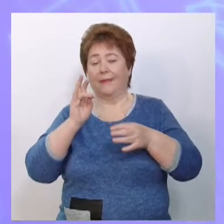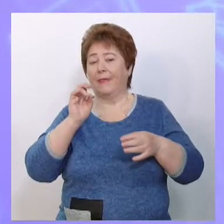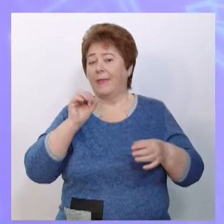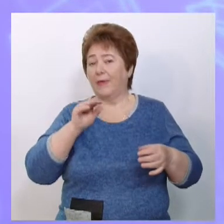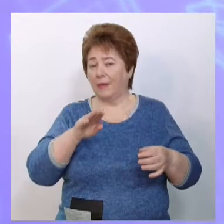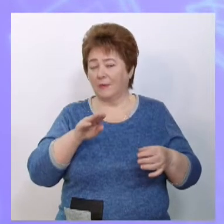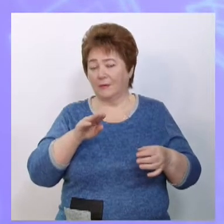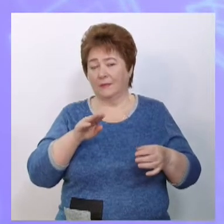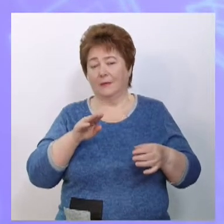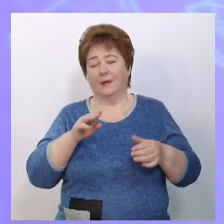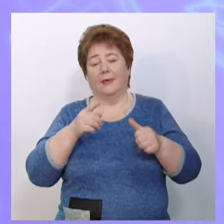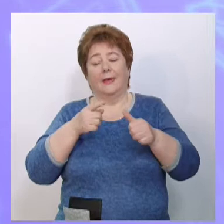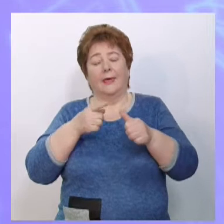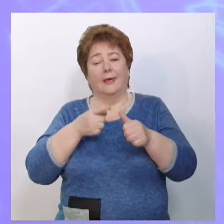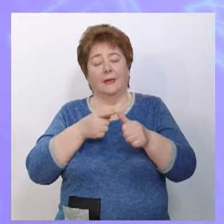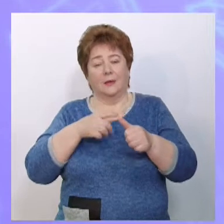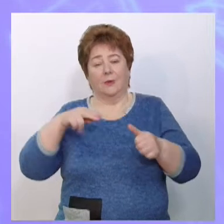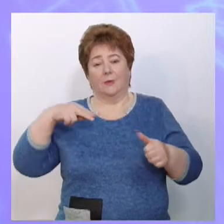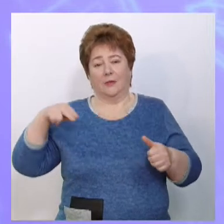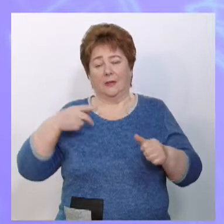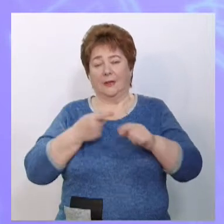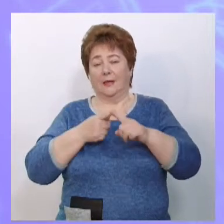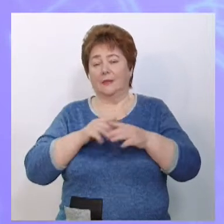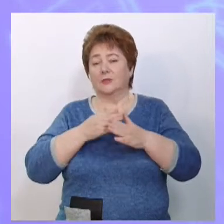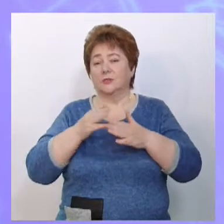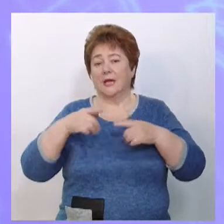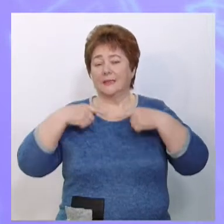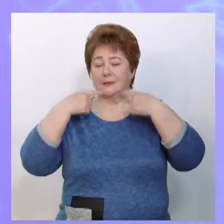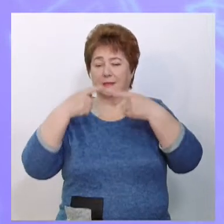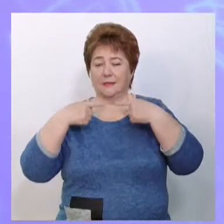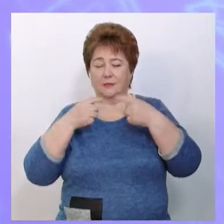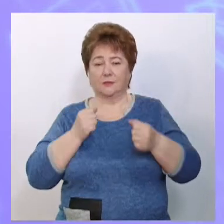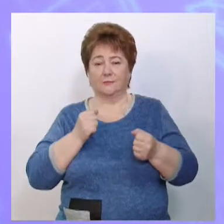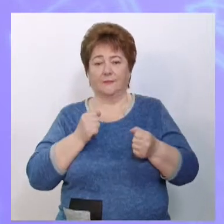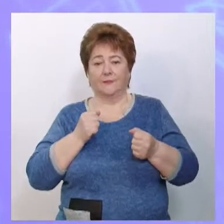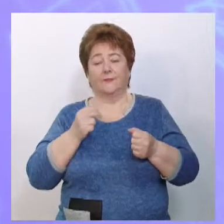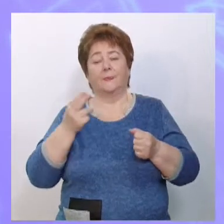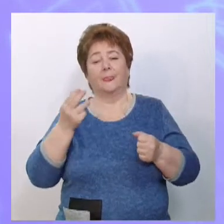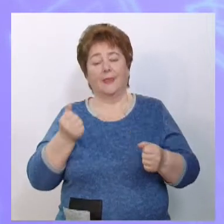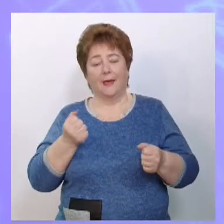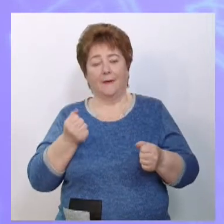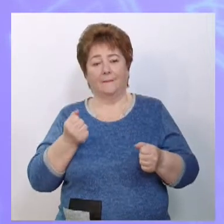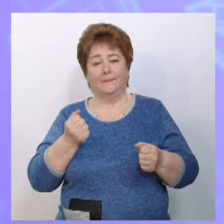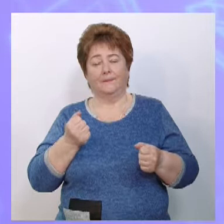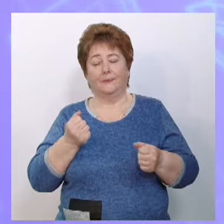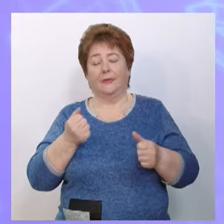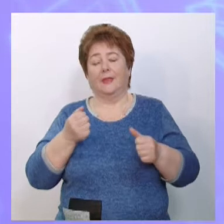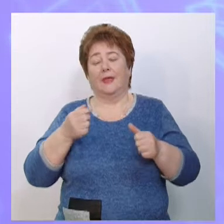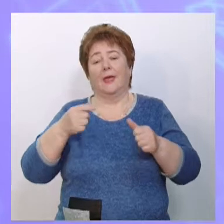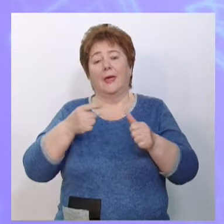Нет. Имя прилагательное – это часть речи. Да.